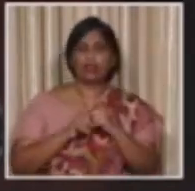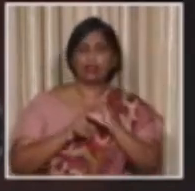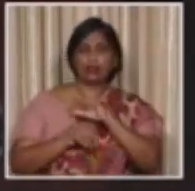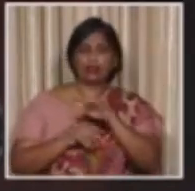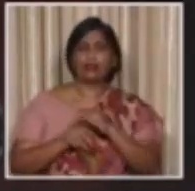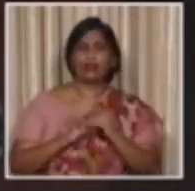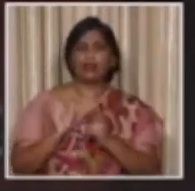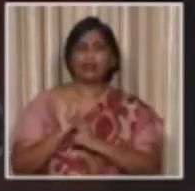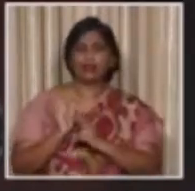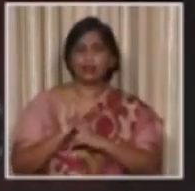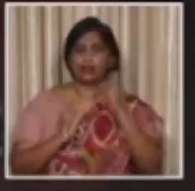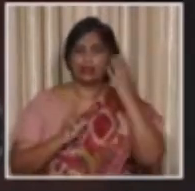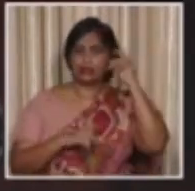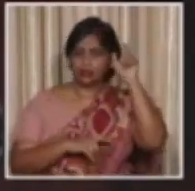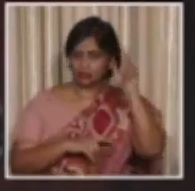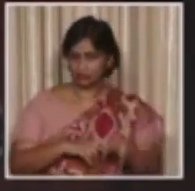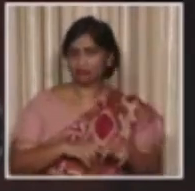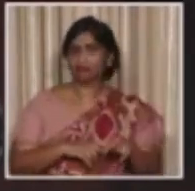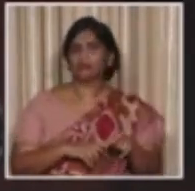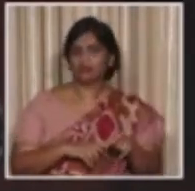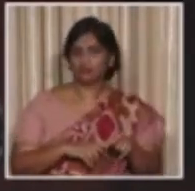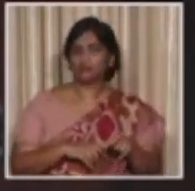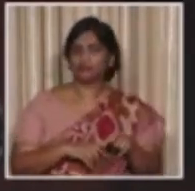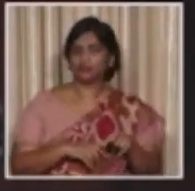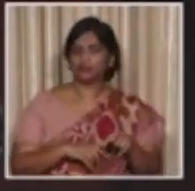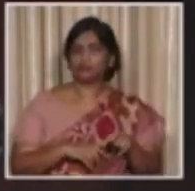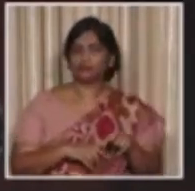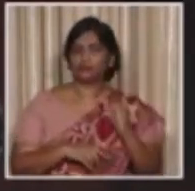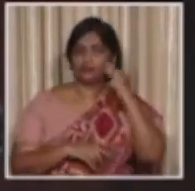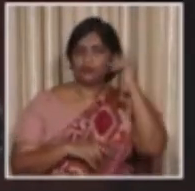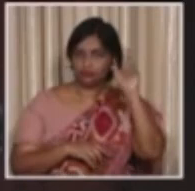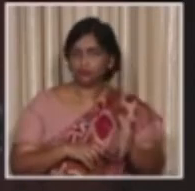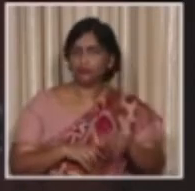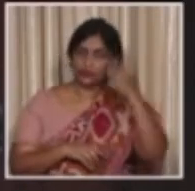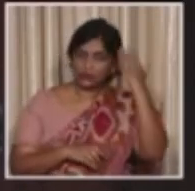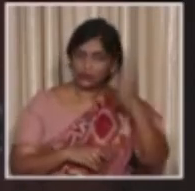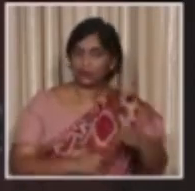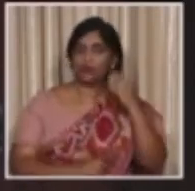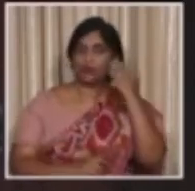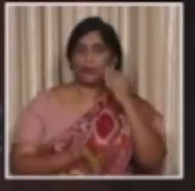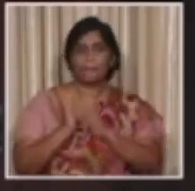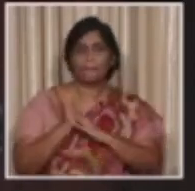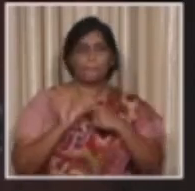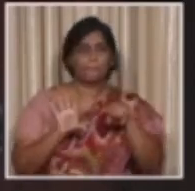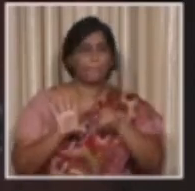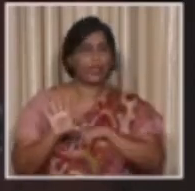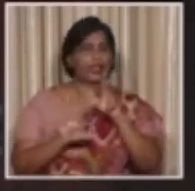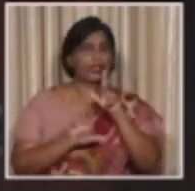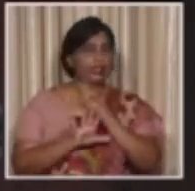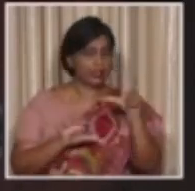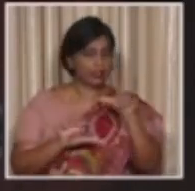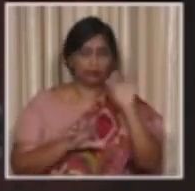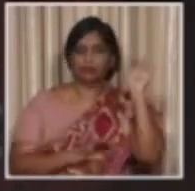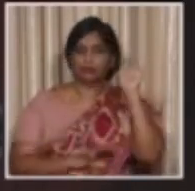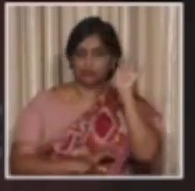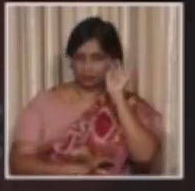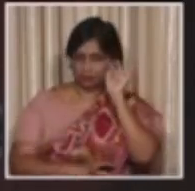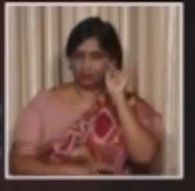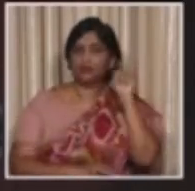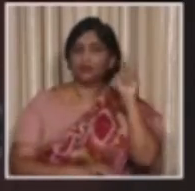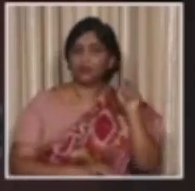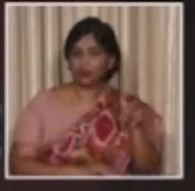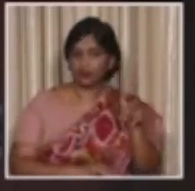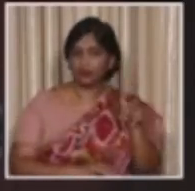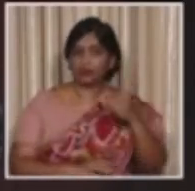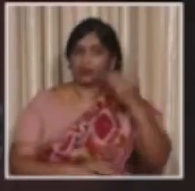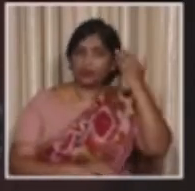ප්‍රදේශයේ නදීකා දිල්හානි ප්‍රනාන්දු කියන කාන්තාව මිය යෑම සිද්ධියක් මැයි මාසේ 17 වෙනිදා වාර්තා වුණා. ඇය